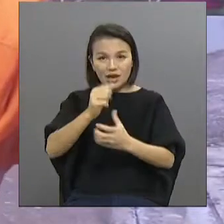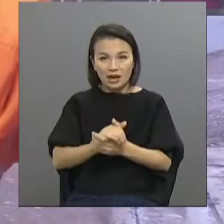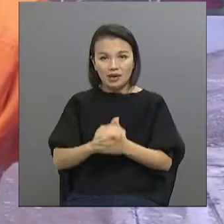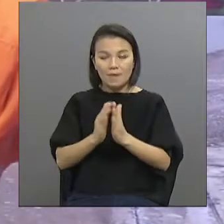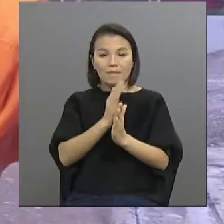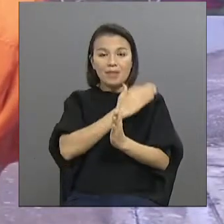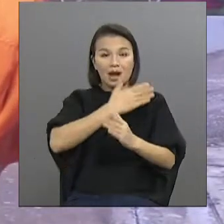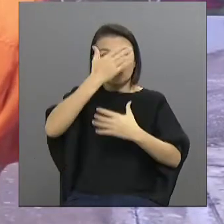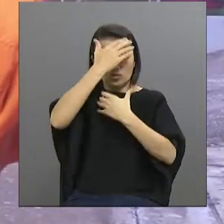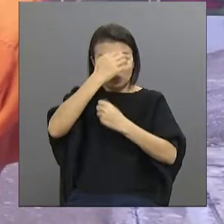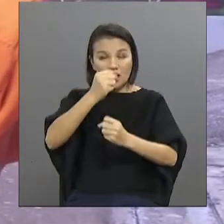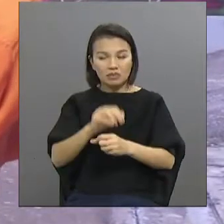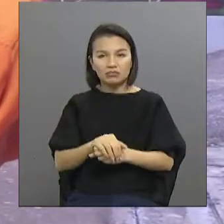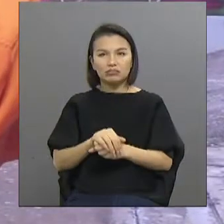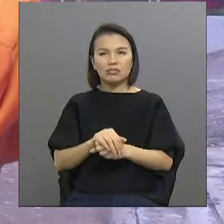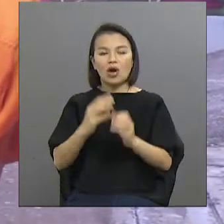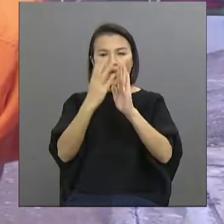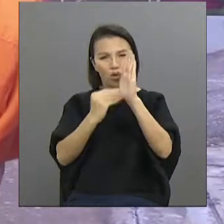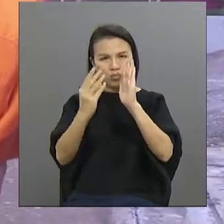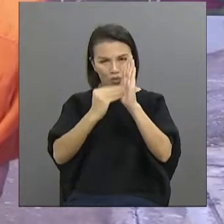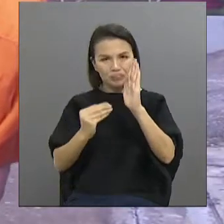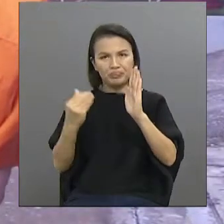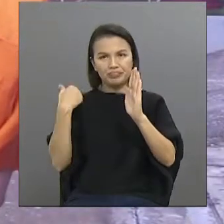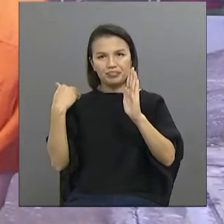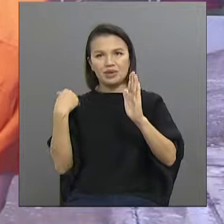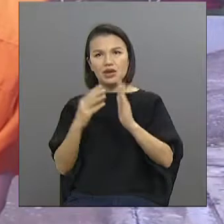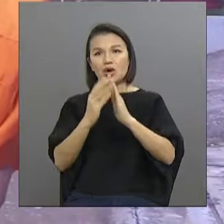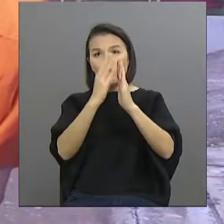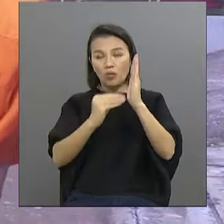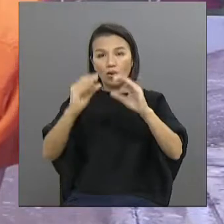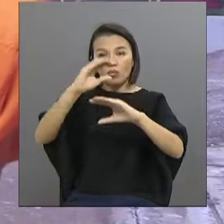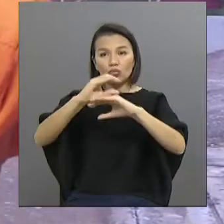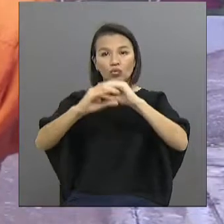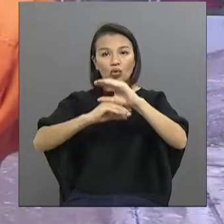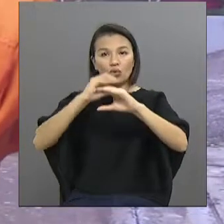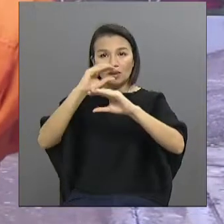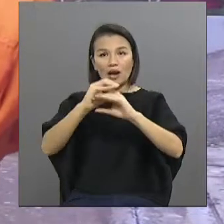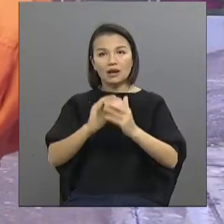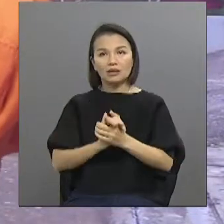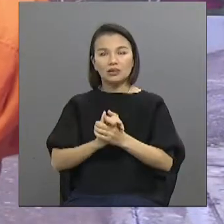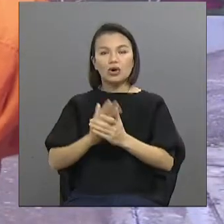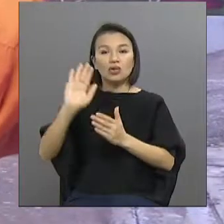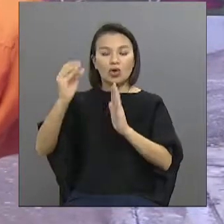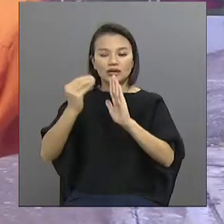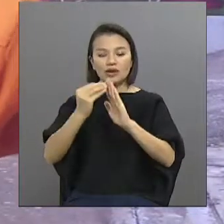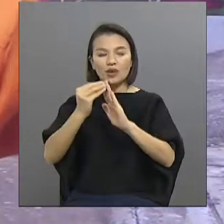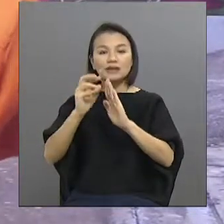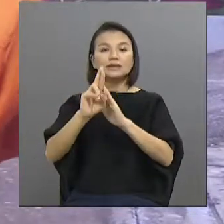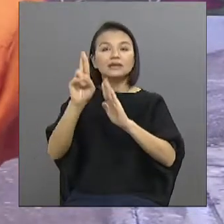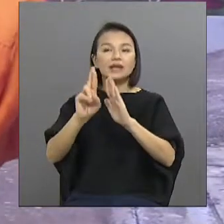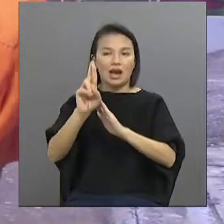หรือเผยแผ่เนี่ยไปอบรมตามโครงการของทางจังหวัดที่เข